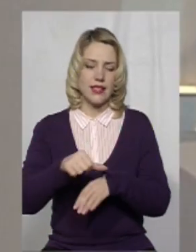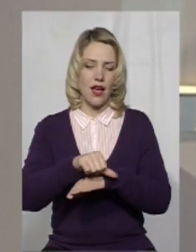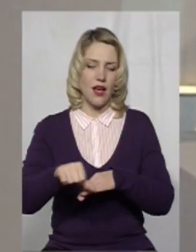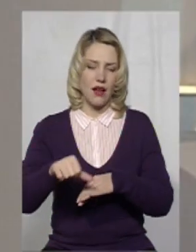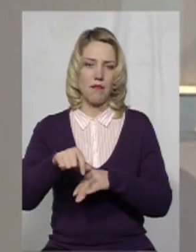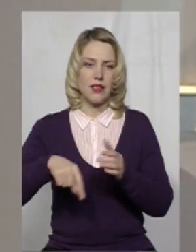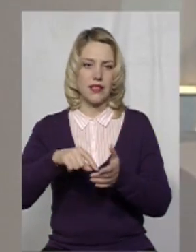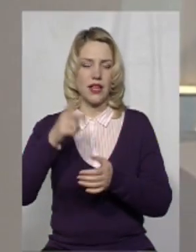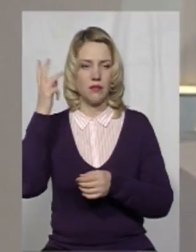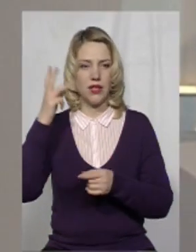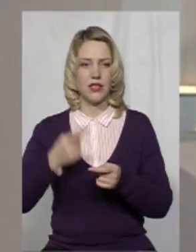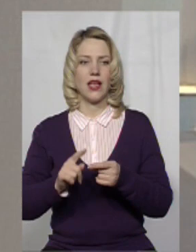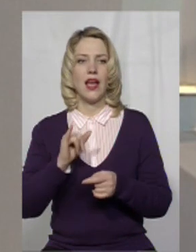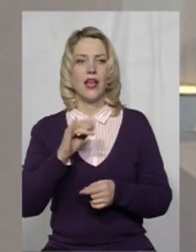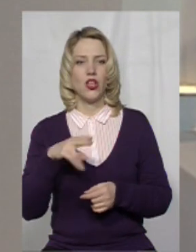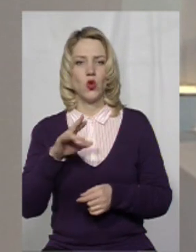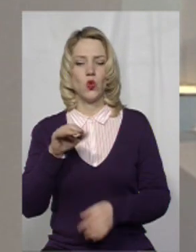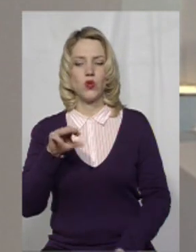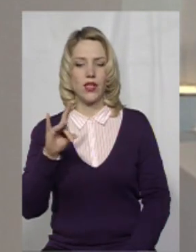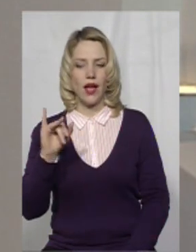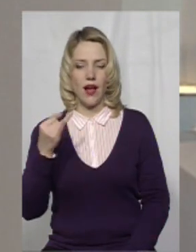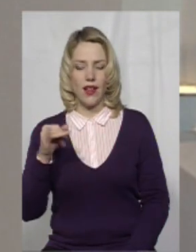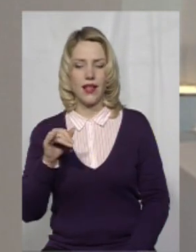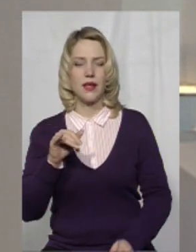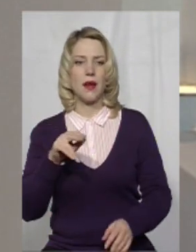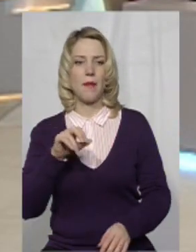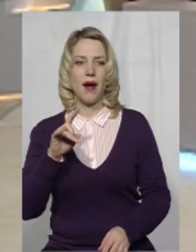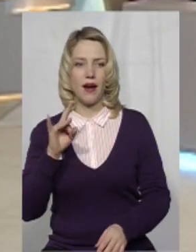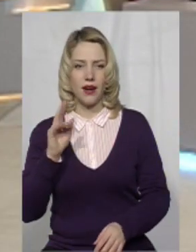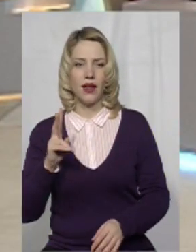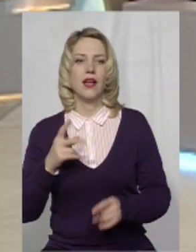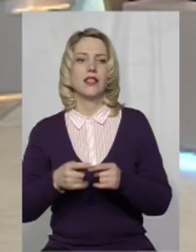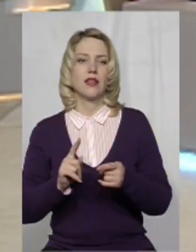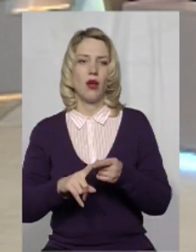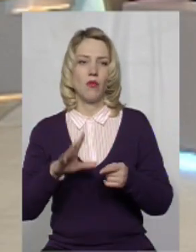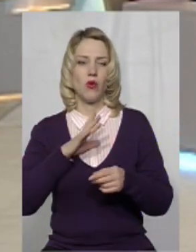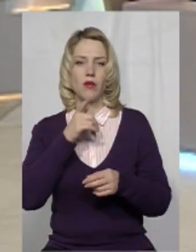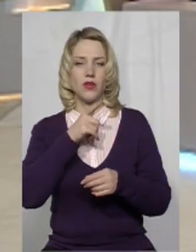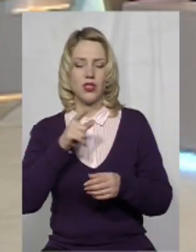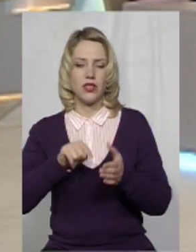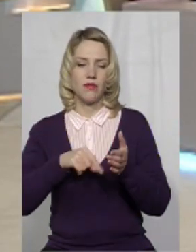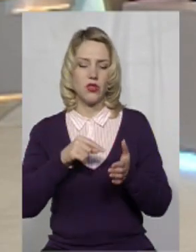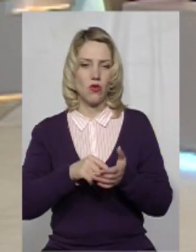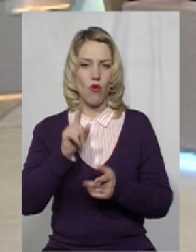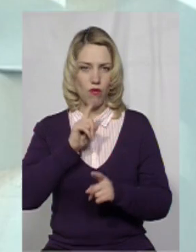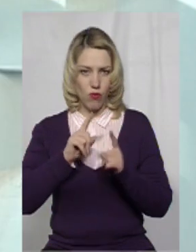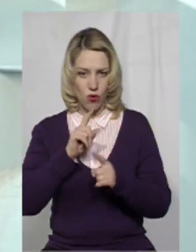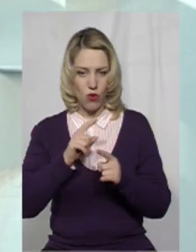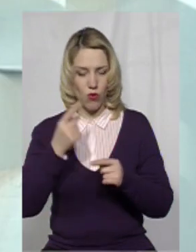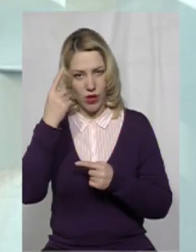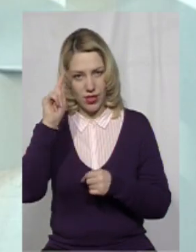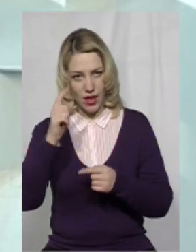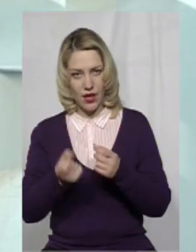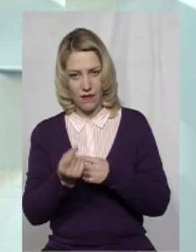парк, ідея його зародилась також під час підготовки до форуму тільки міського, так, економічного? Так, так. І в продовження